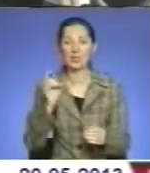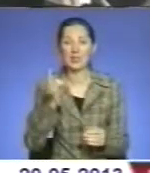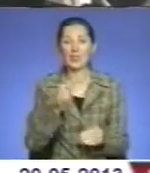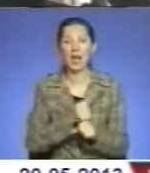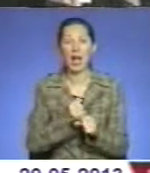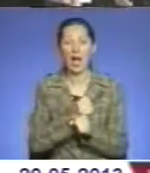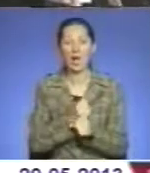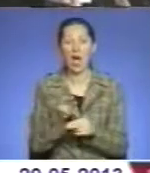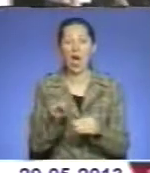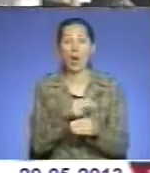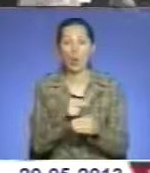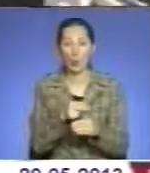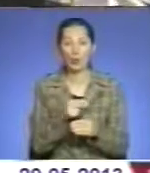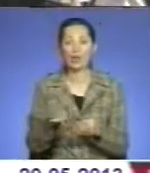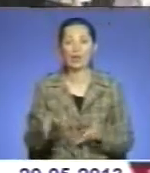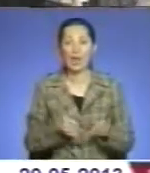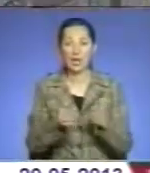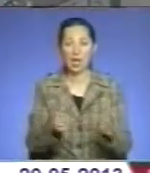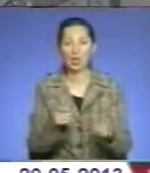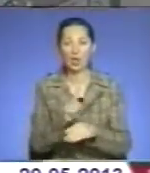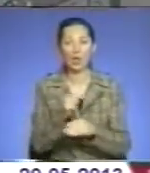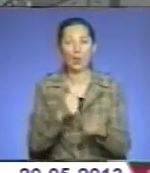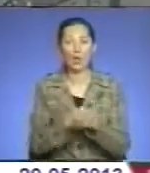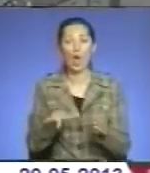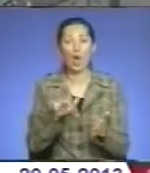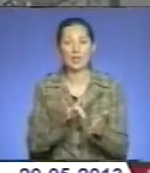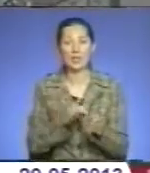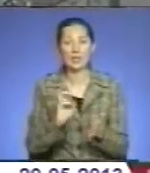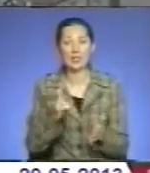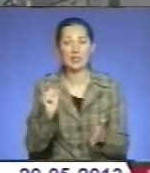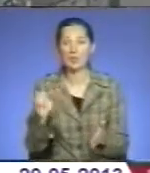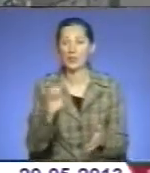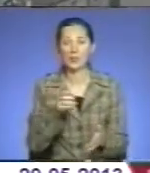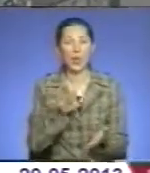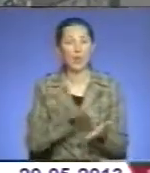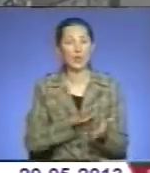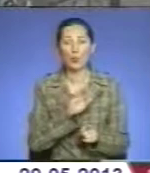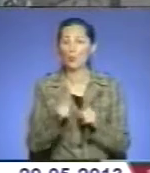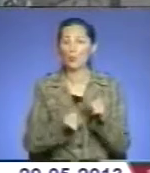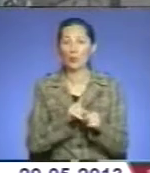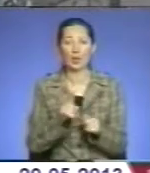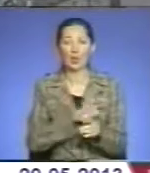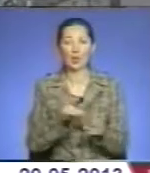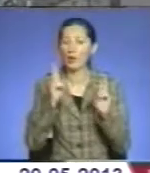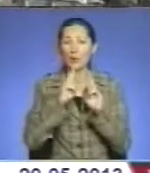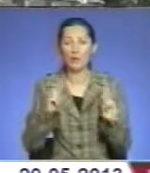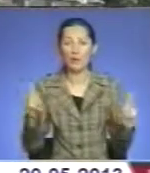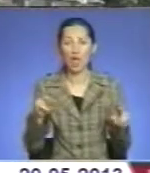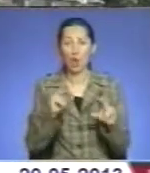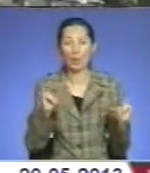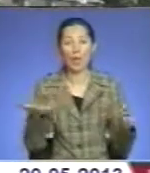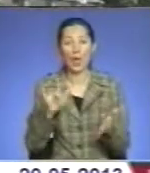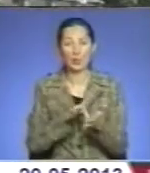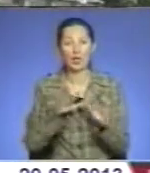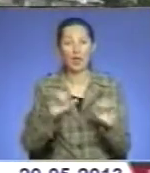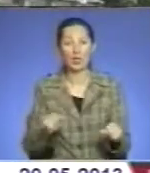з Тернополя у центрі Скалата. Словом, у серпні місто буде не до впізнання, принаймні так обіцяє обласна влада.